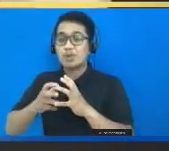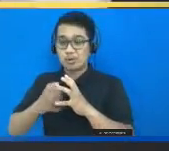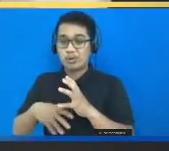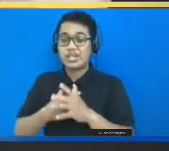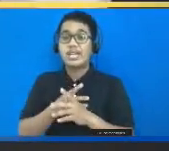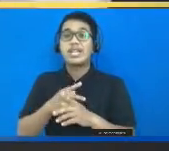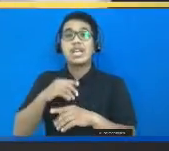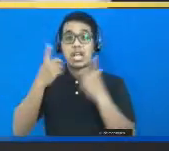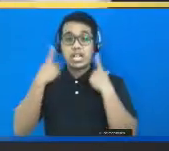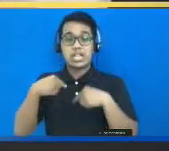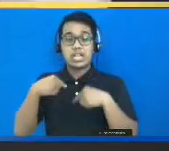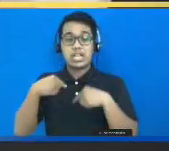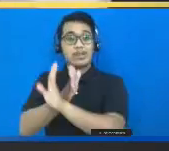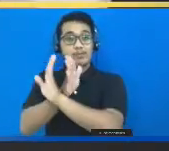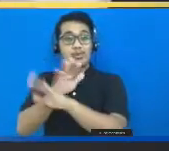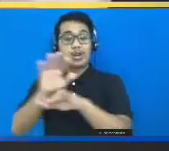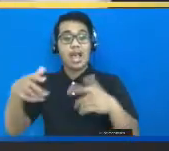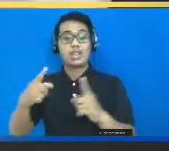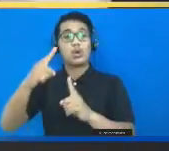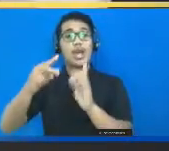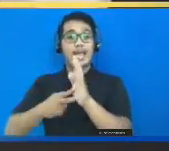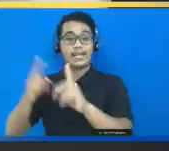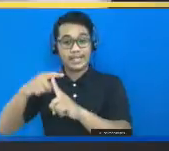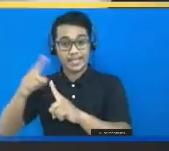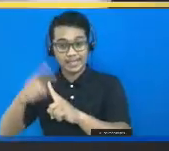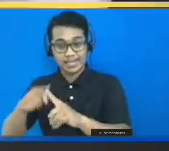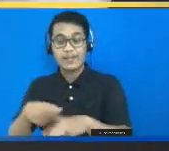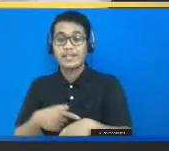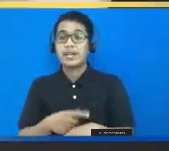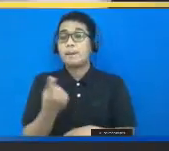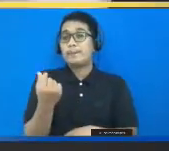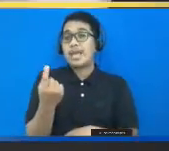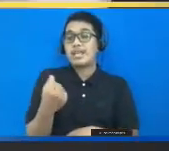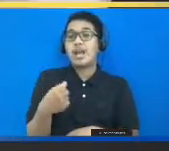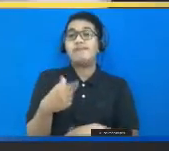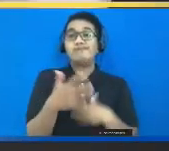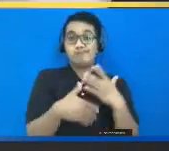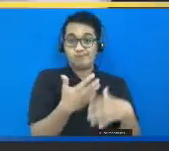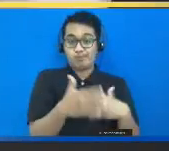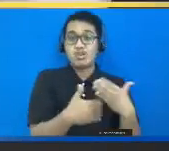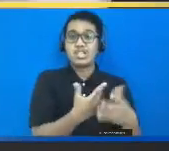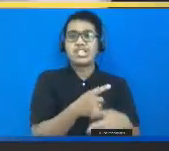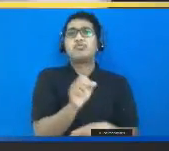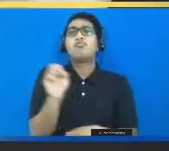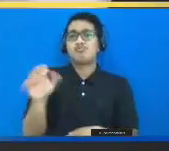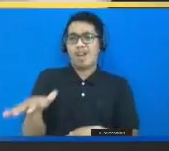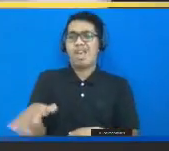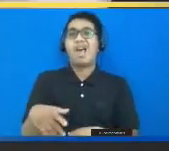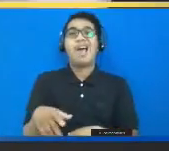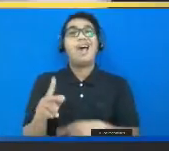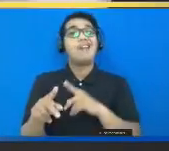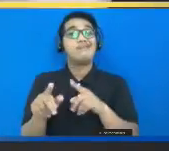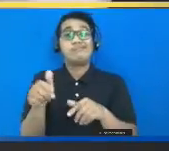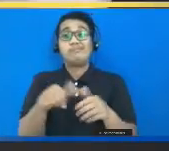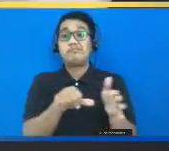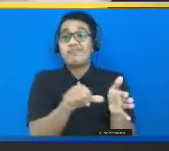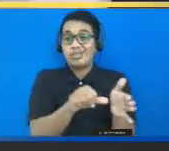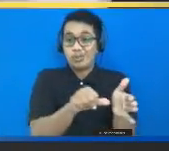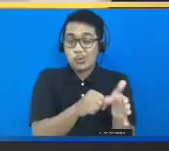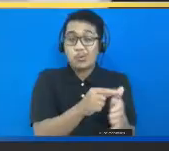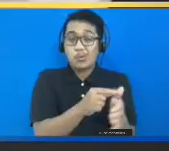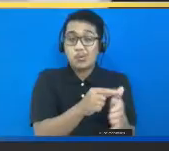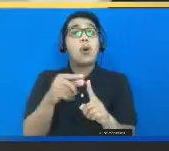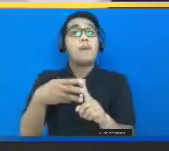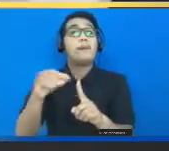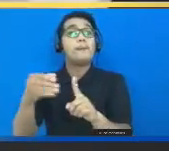dari.ntt itu sebetulnya sih biaya produksi itu sangat murah gitu Jadi sebetulnya dibantu dengan bibit